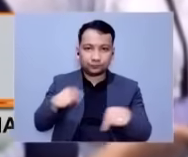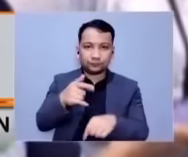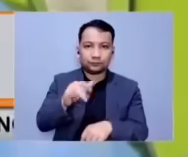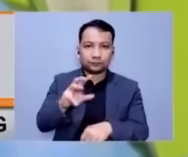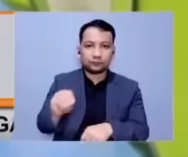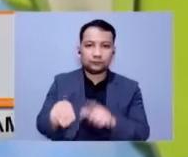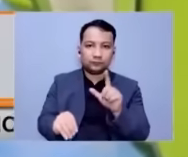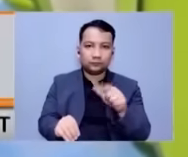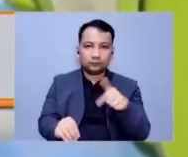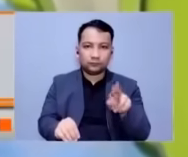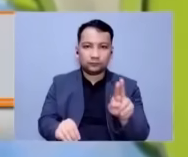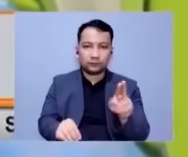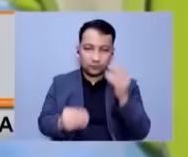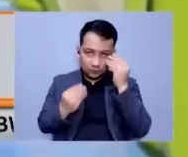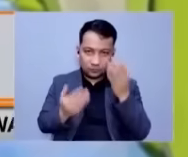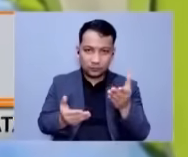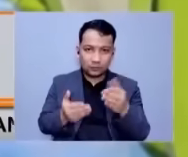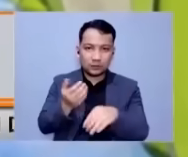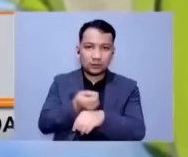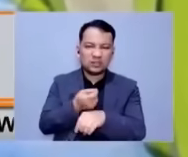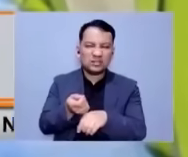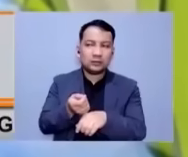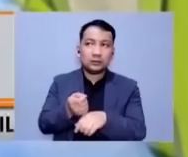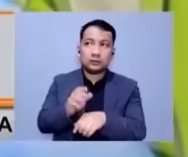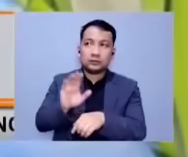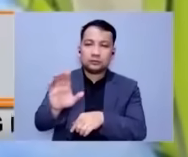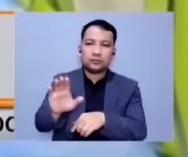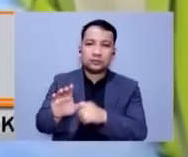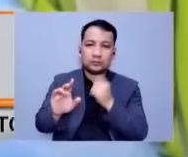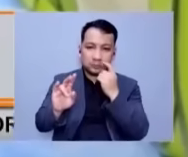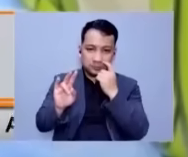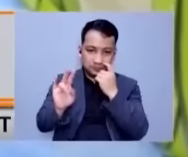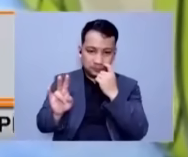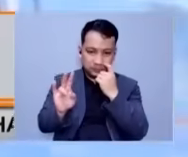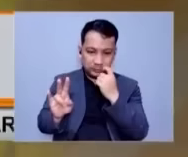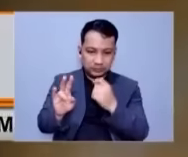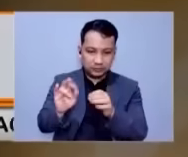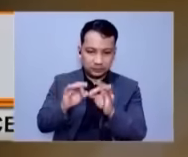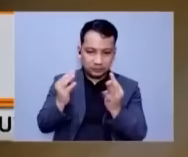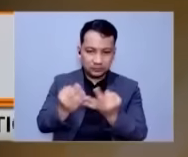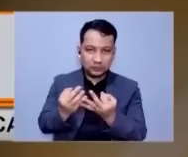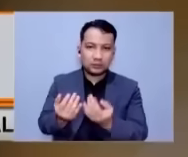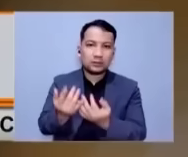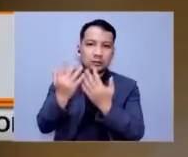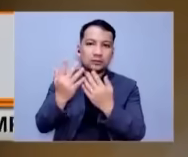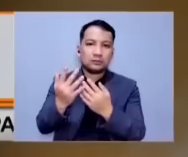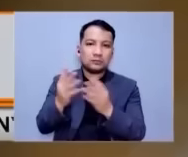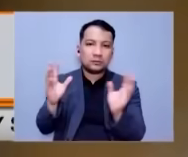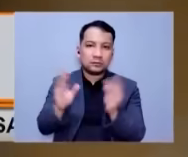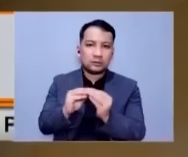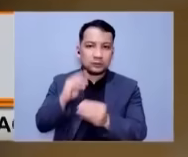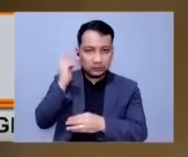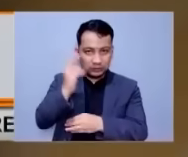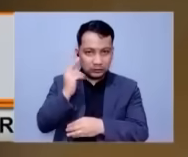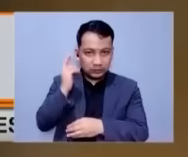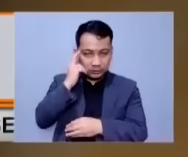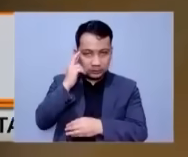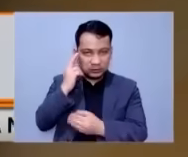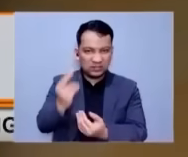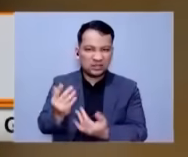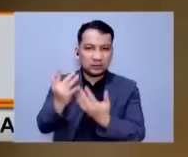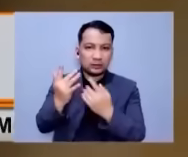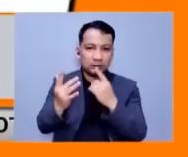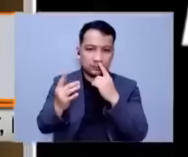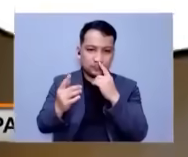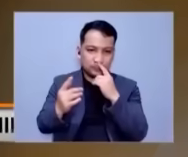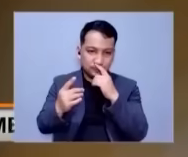LGU para maging pansamantalang silungan ng higit 70 pamilyang nasunugan. Inaalam pa ang sanhi ng sunog.